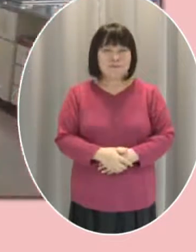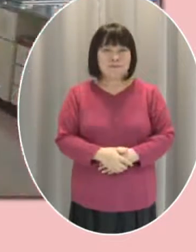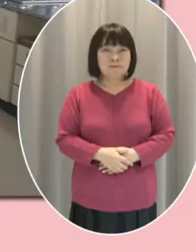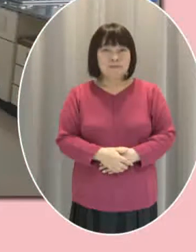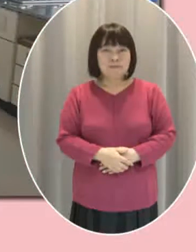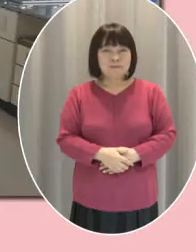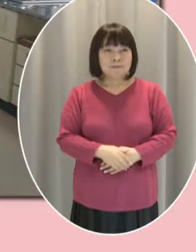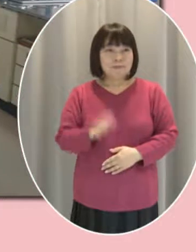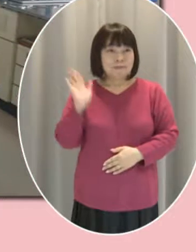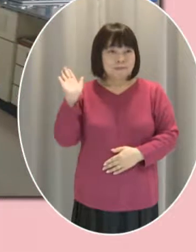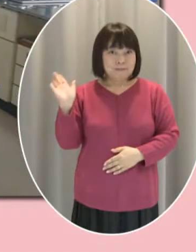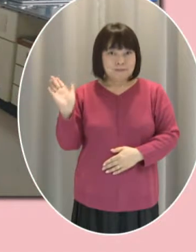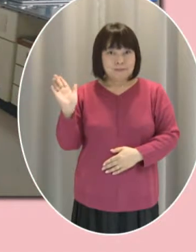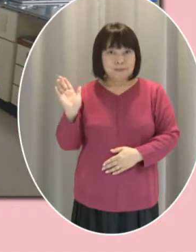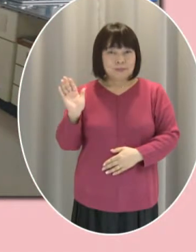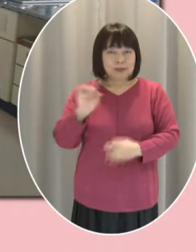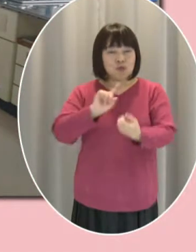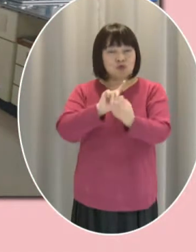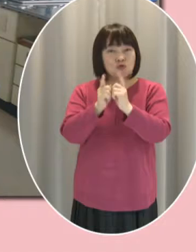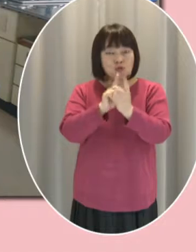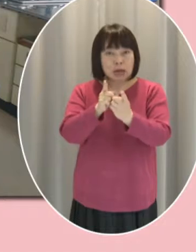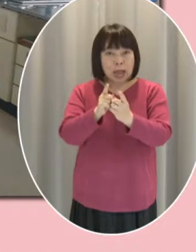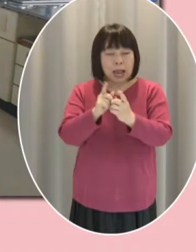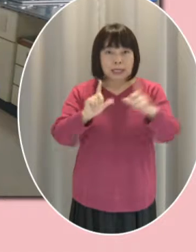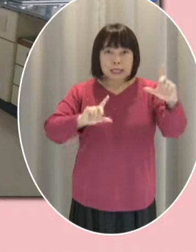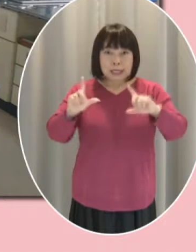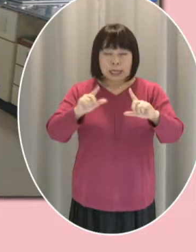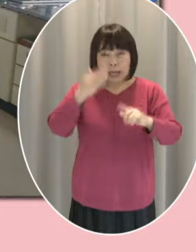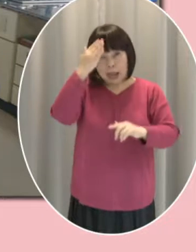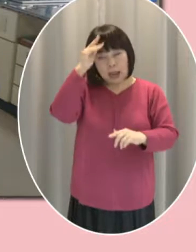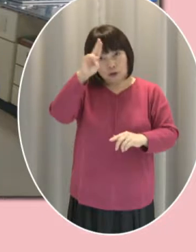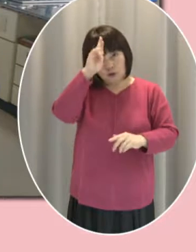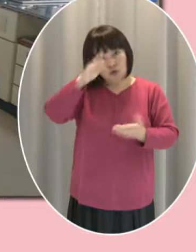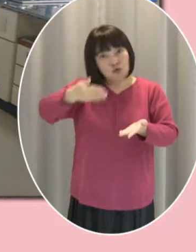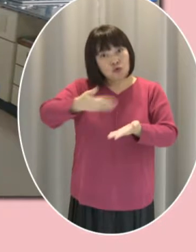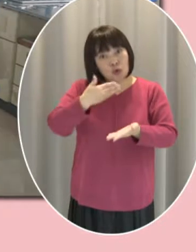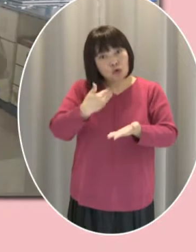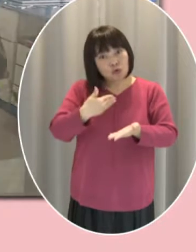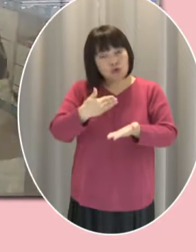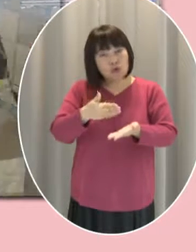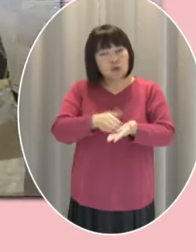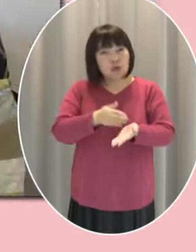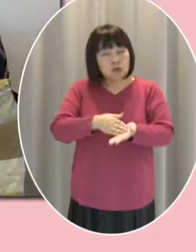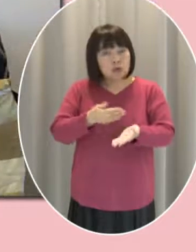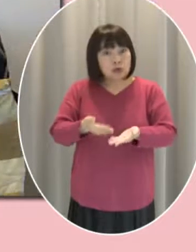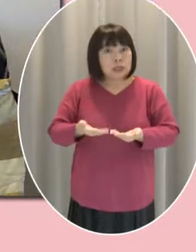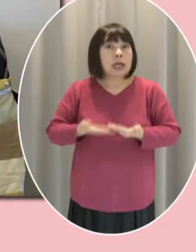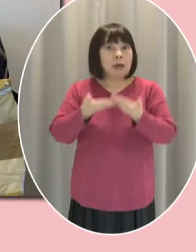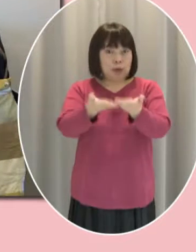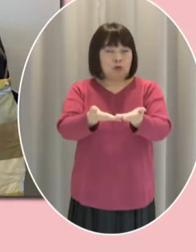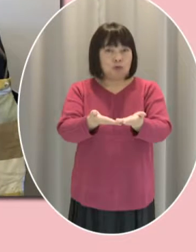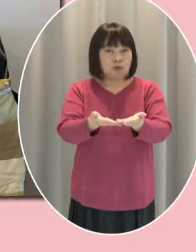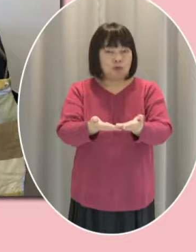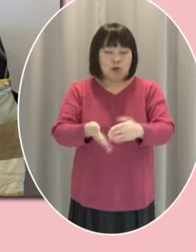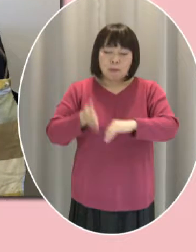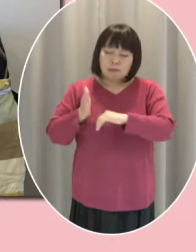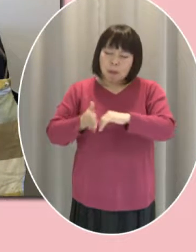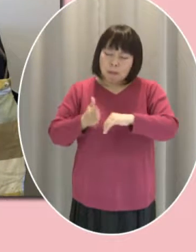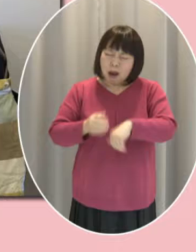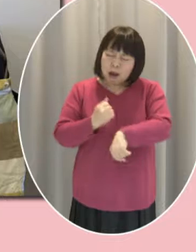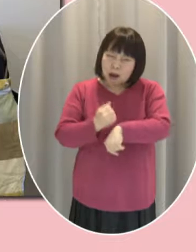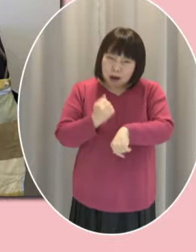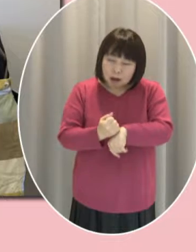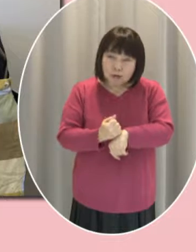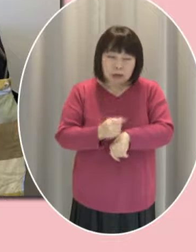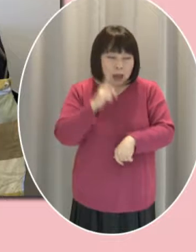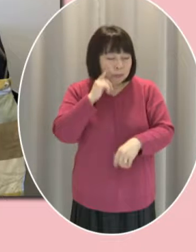まずふれあい方昼食サービスがあります調理が困難で見守りが